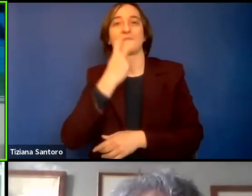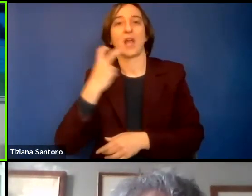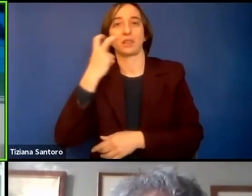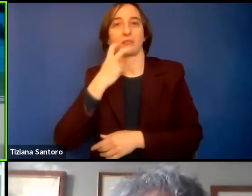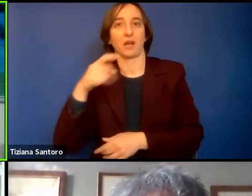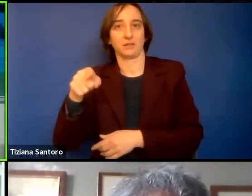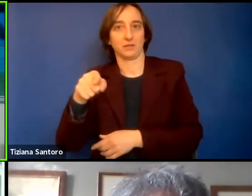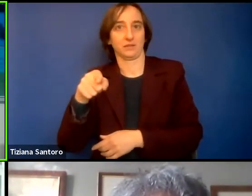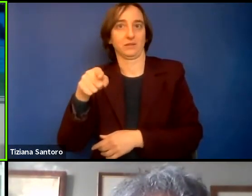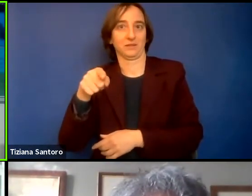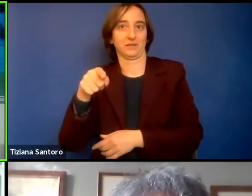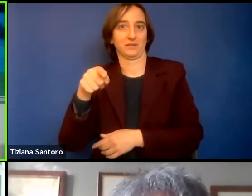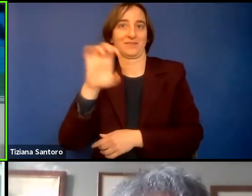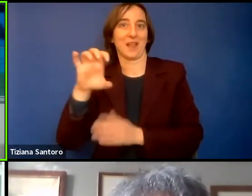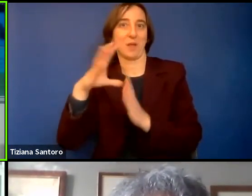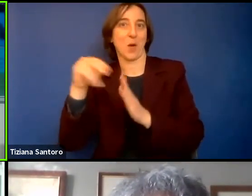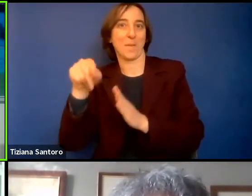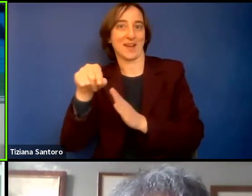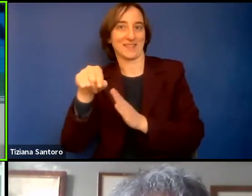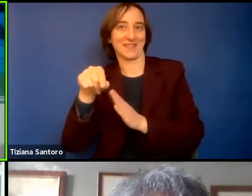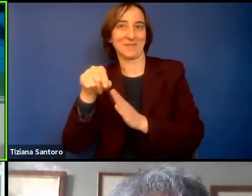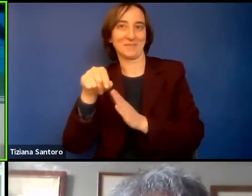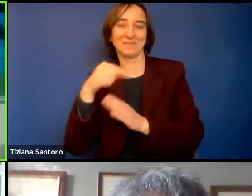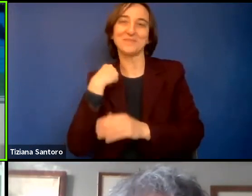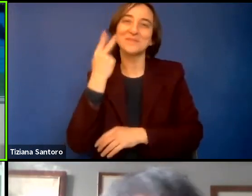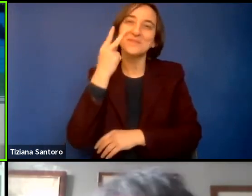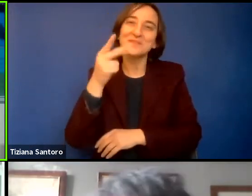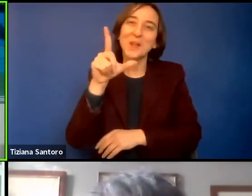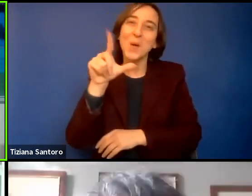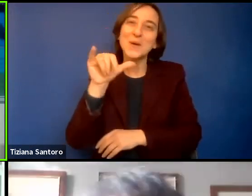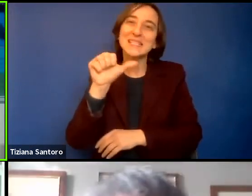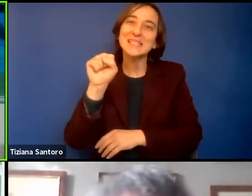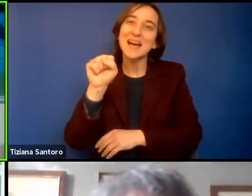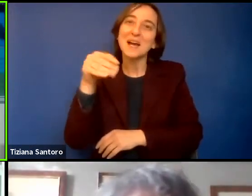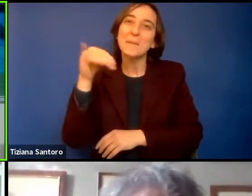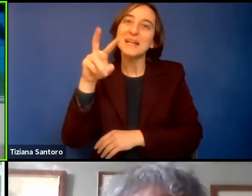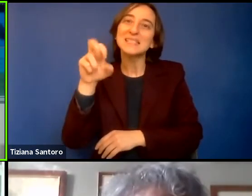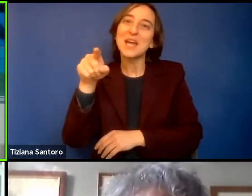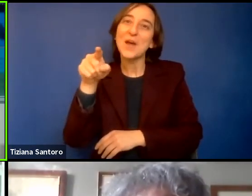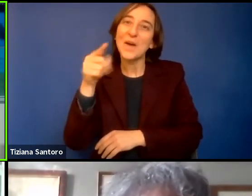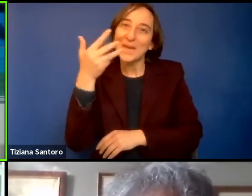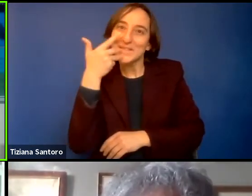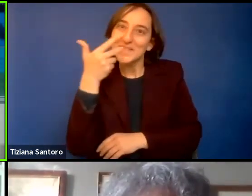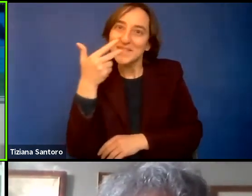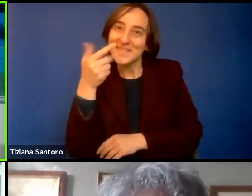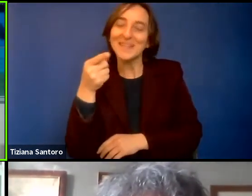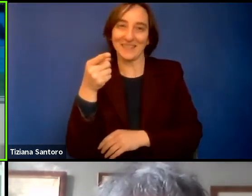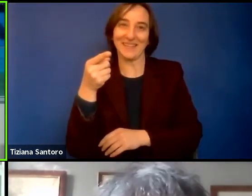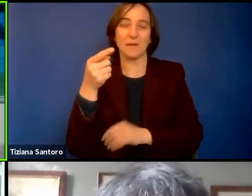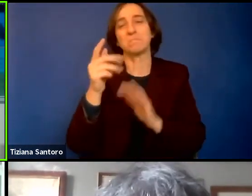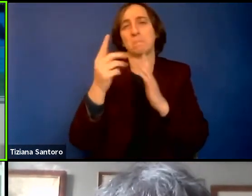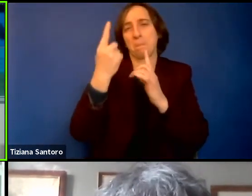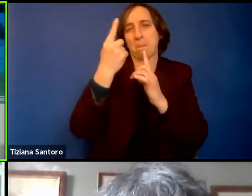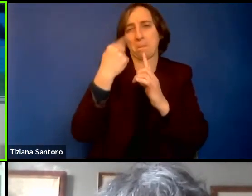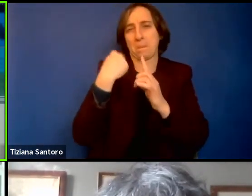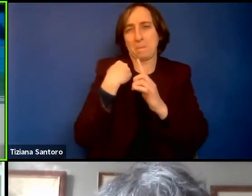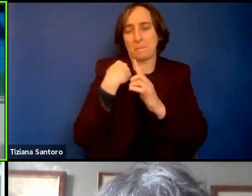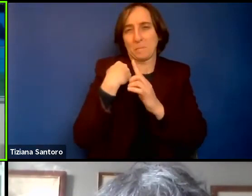Luisa Mazzeo che mi ha... Allora, prima di lasciarti la parola, volevo